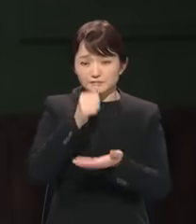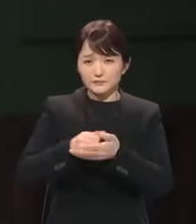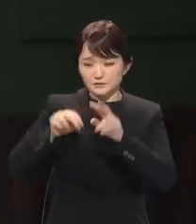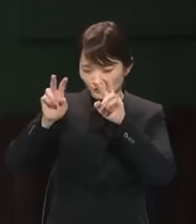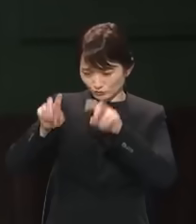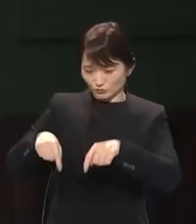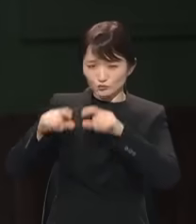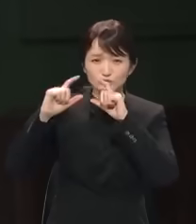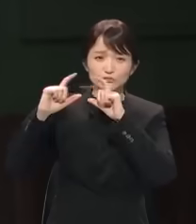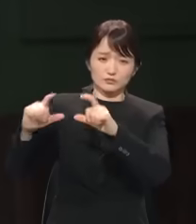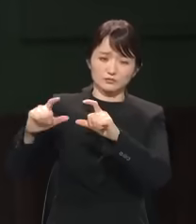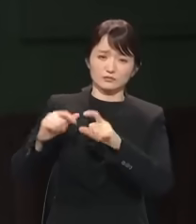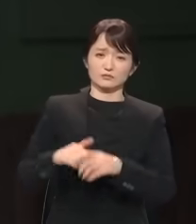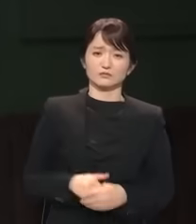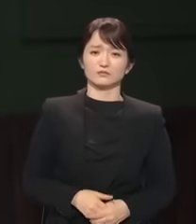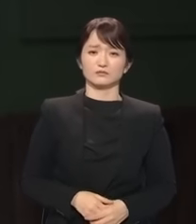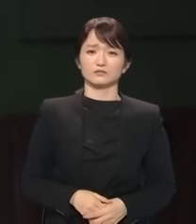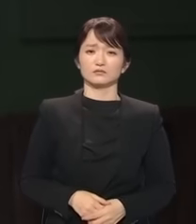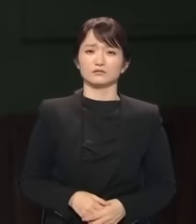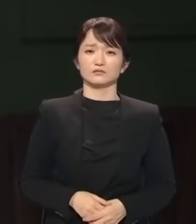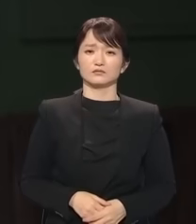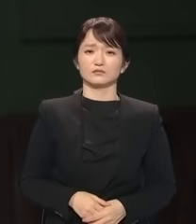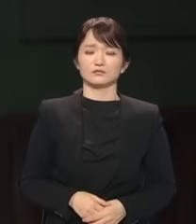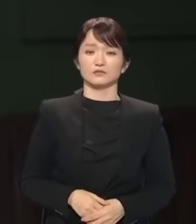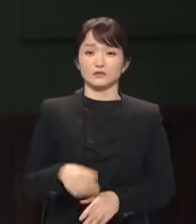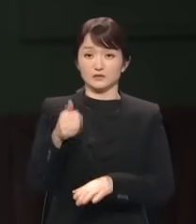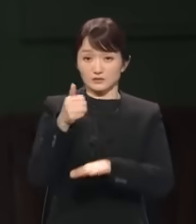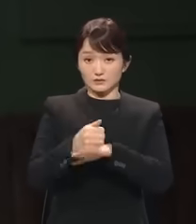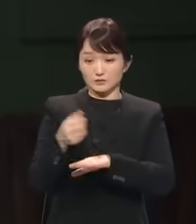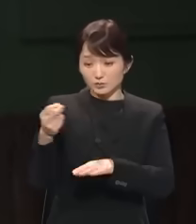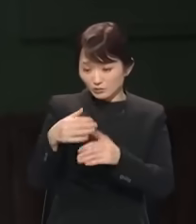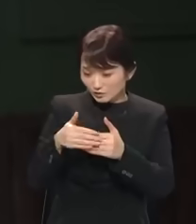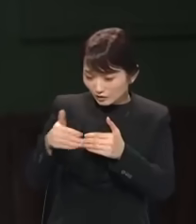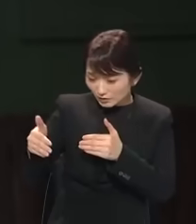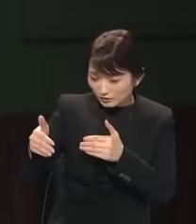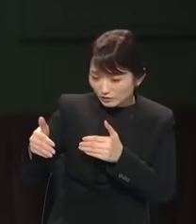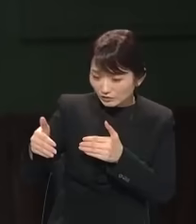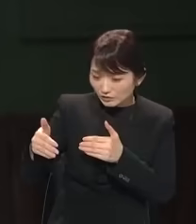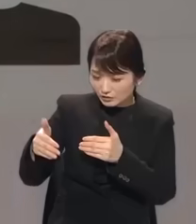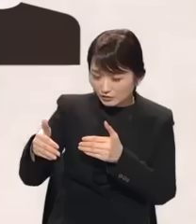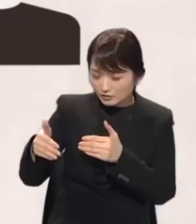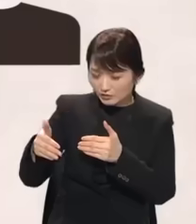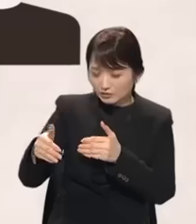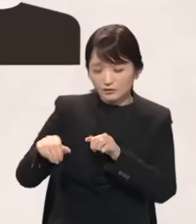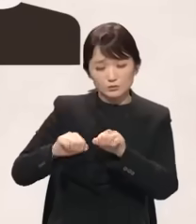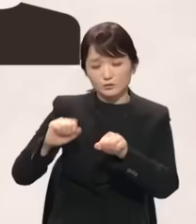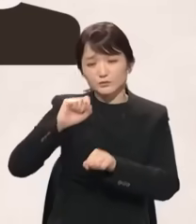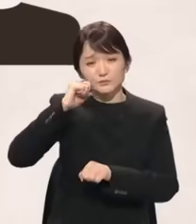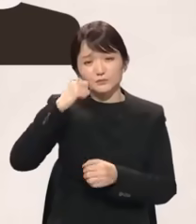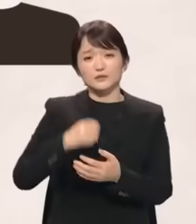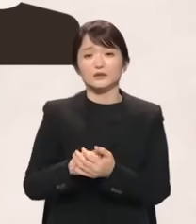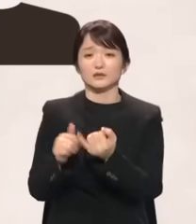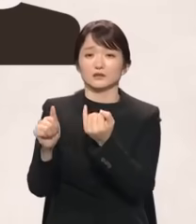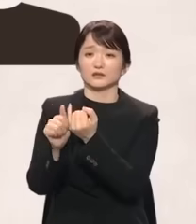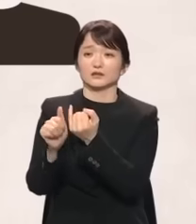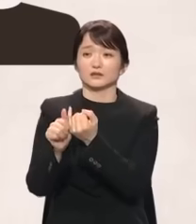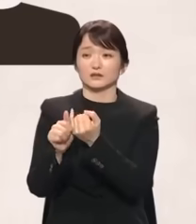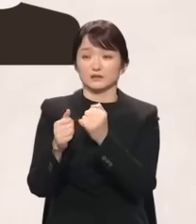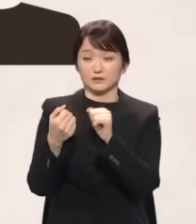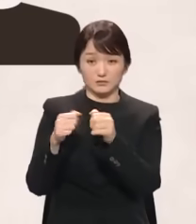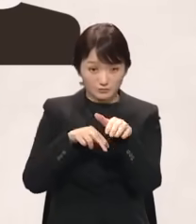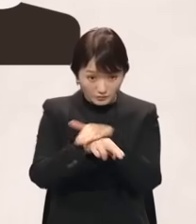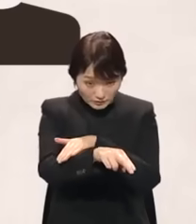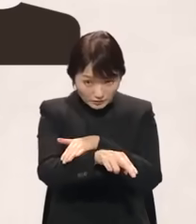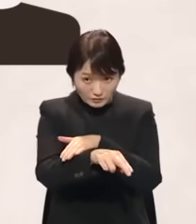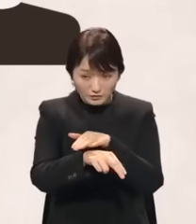부 충분 무혐의 결론이 나왔습니다 그런데이 결론 뿐만이 아니라 과정 역시도 참 힘들었습니다이 부부 같은 경우엔 탈출한